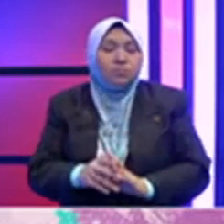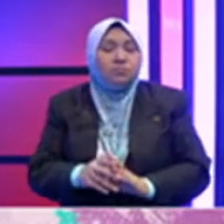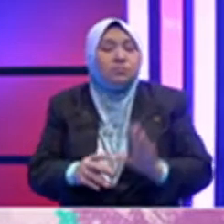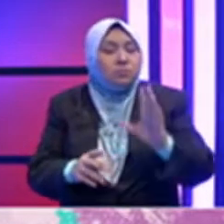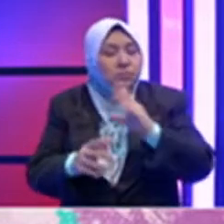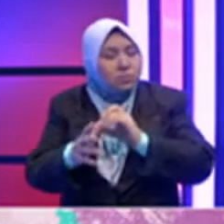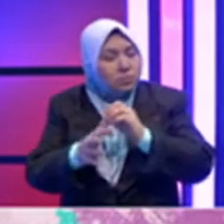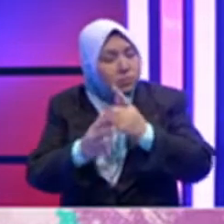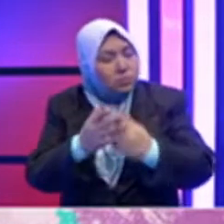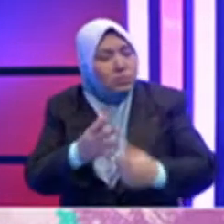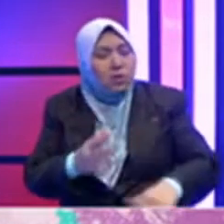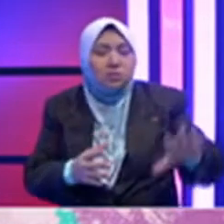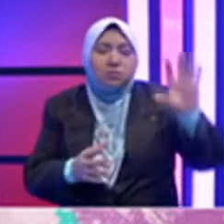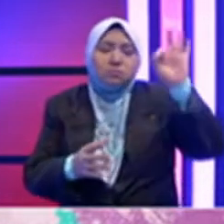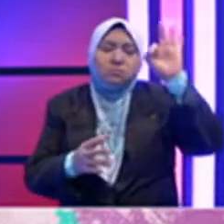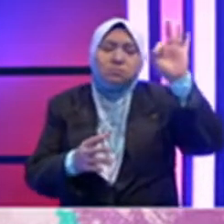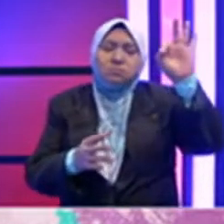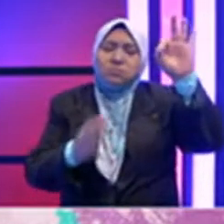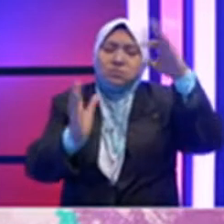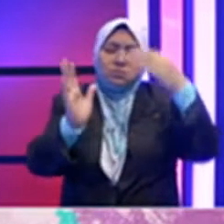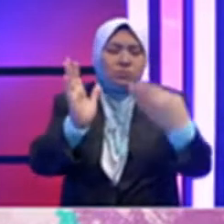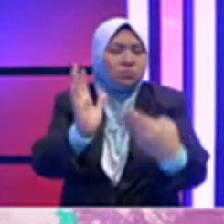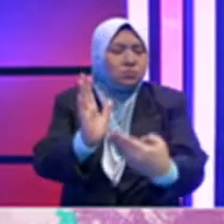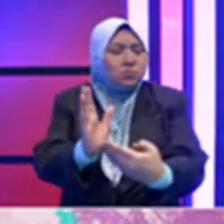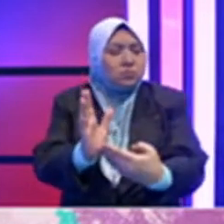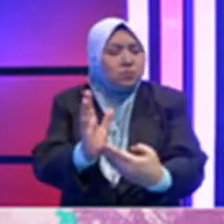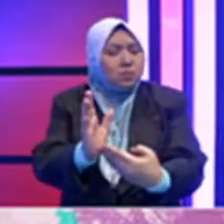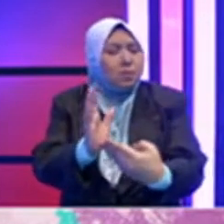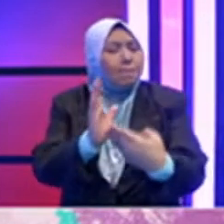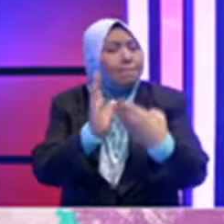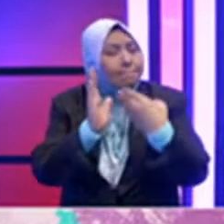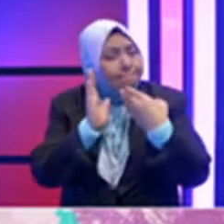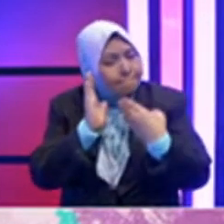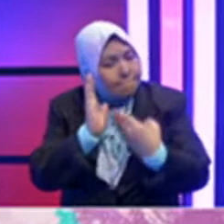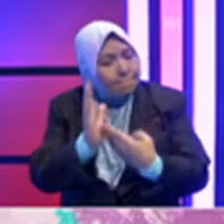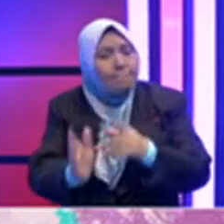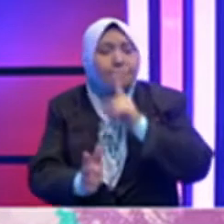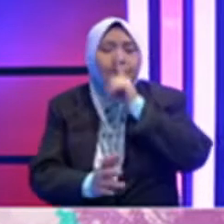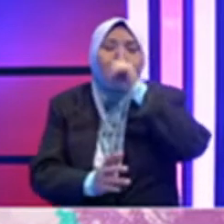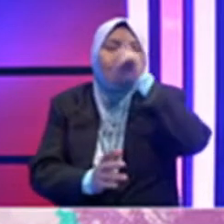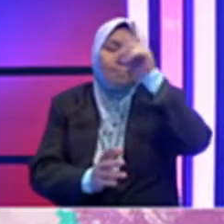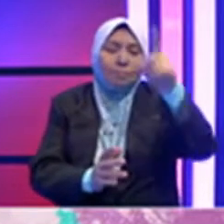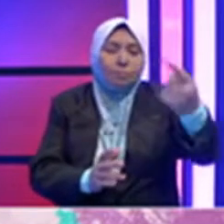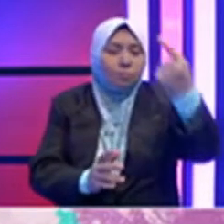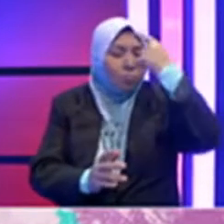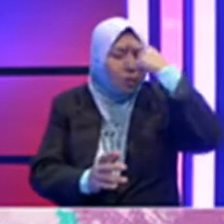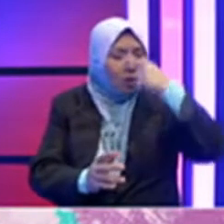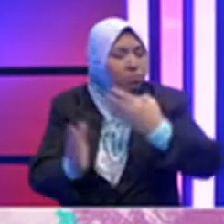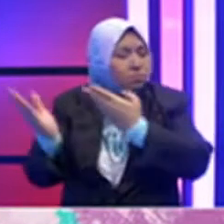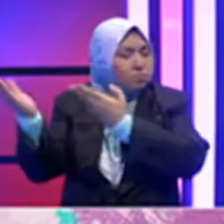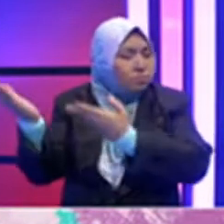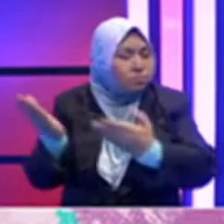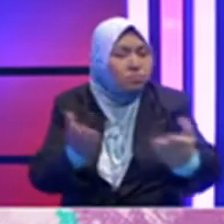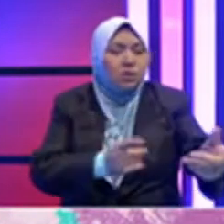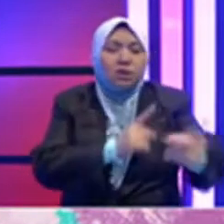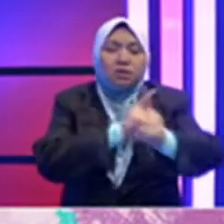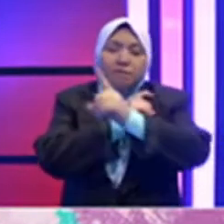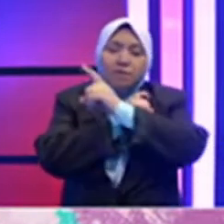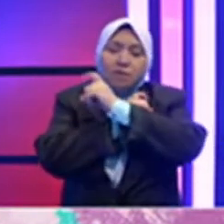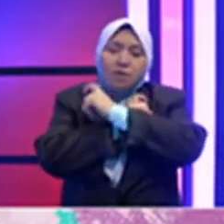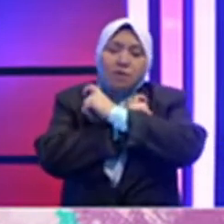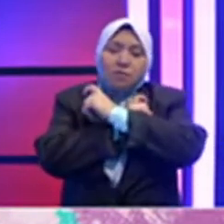في تسع آيات إلى فرعون